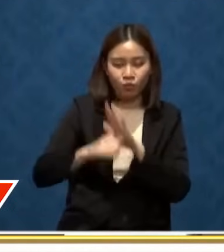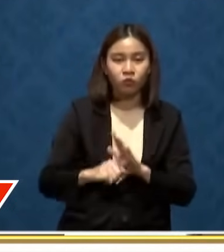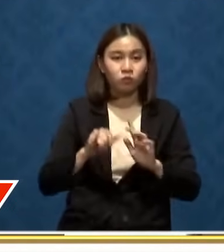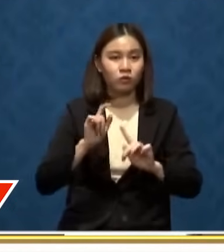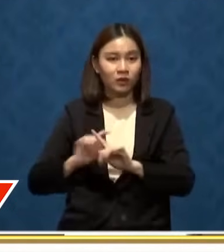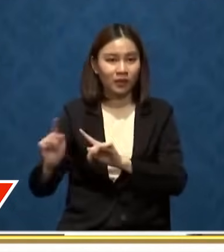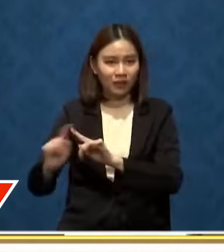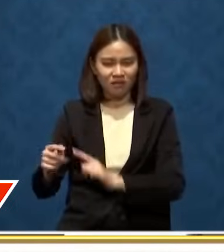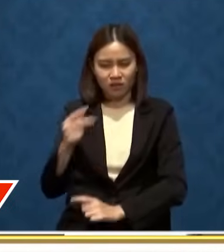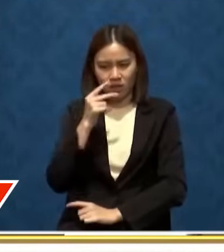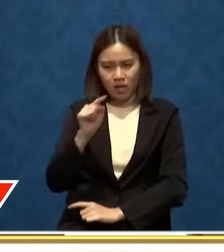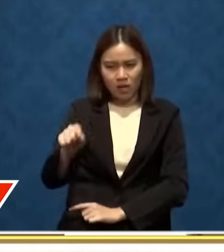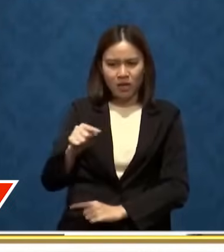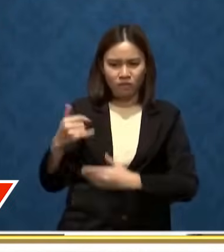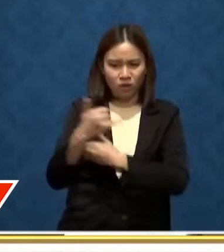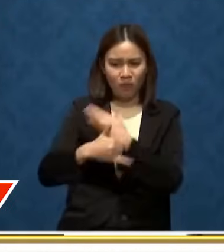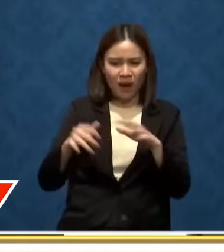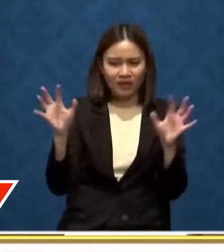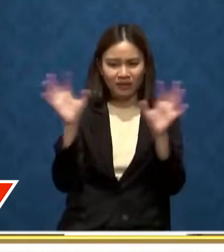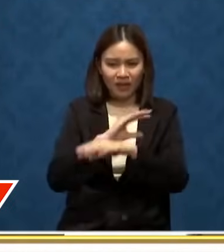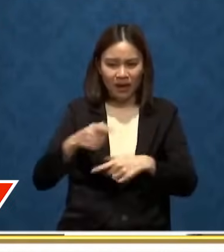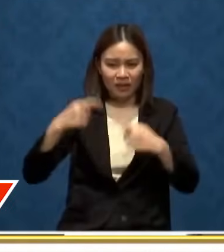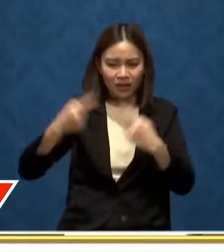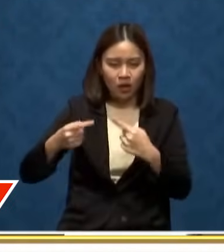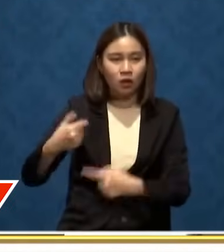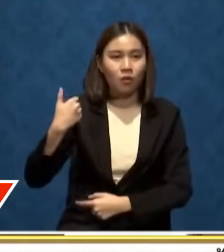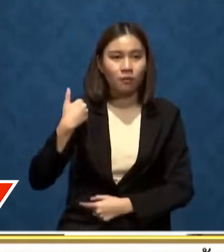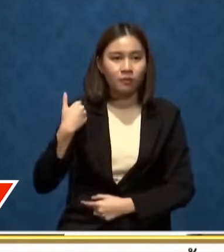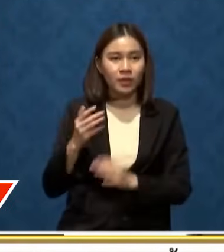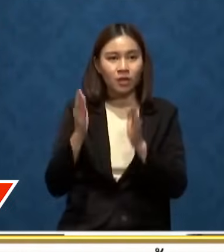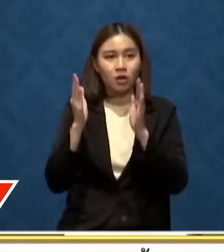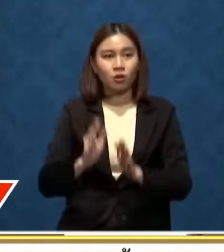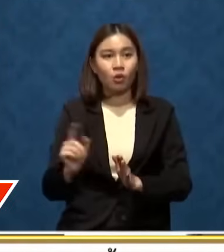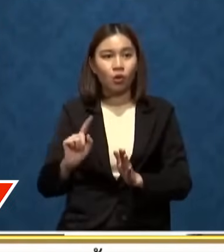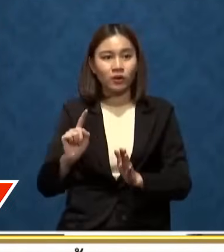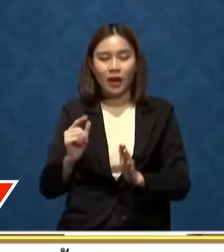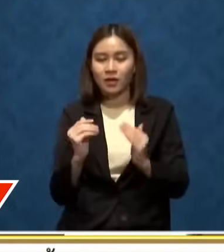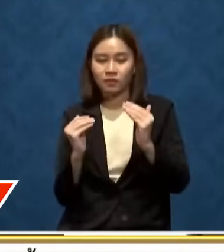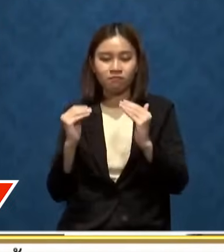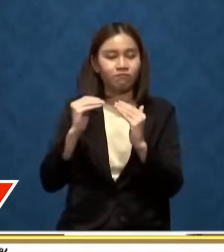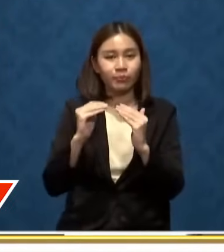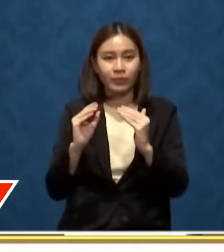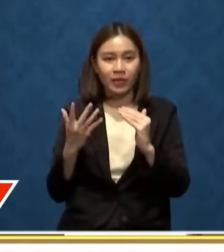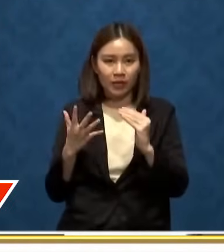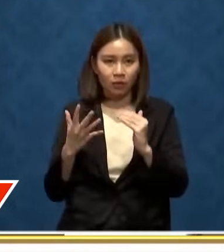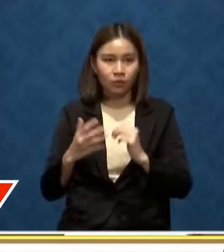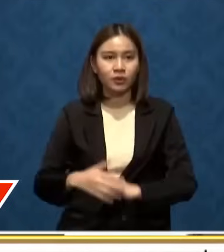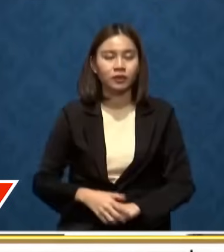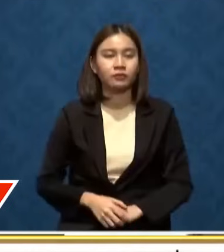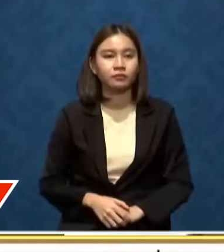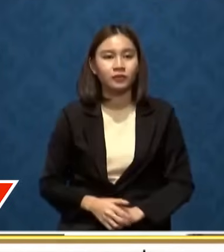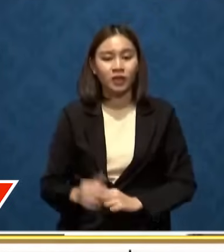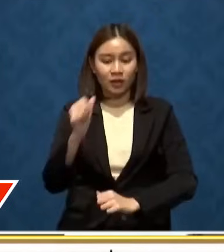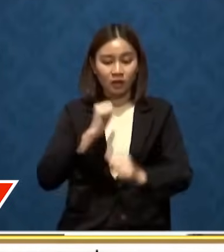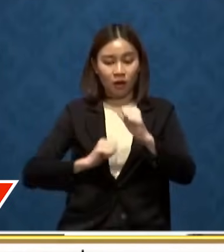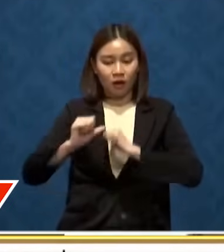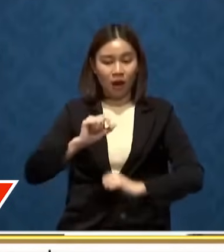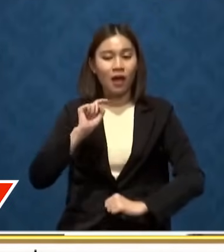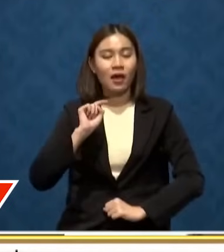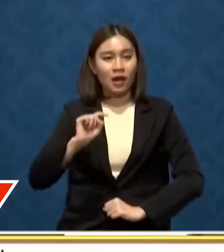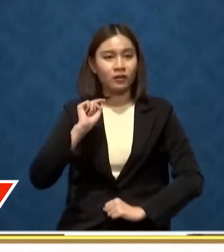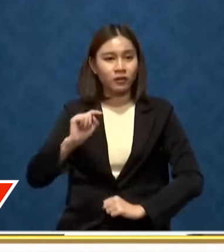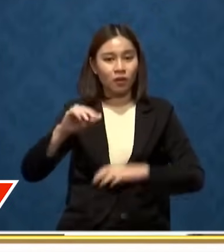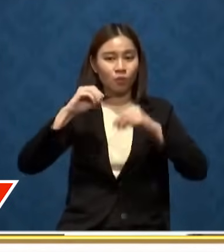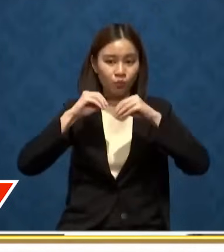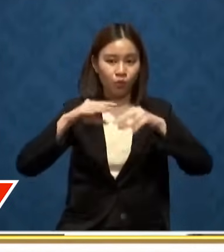ายที่เรามองเพื่อนบ้านเป็นศัตรูหรือมองคนที่เป็นคนไม่เท่ากันละครเรื่องนี้ก็นำเสน